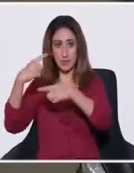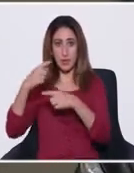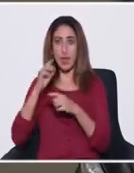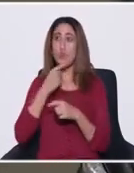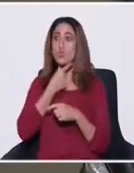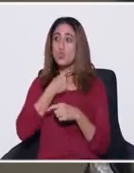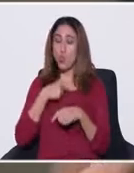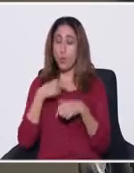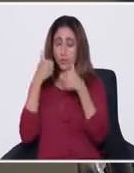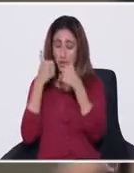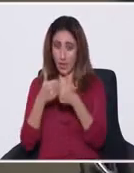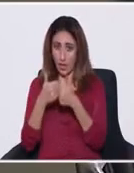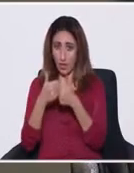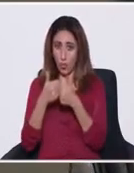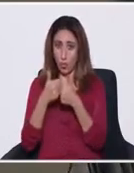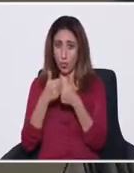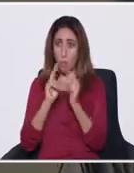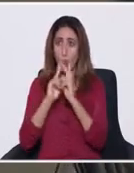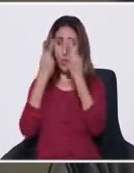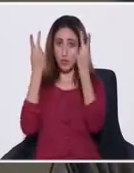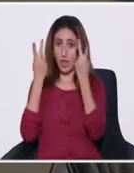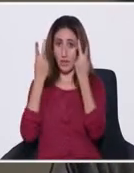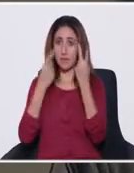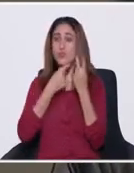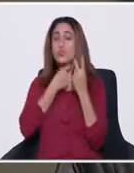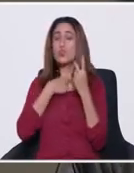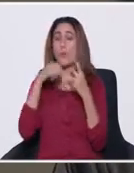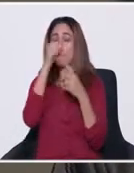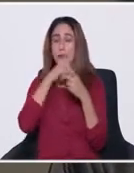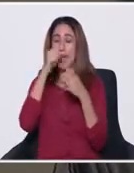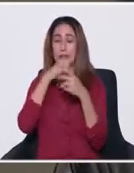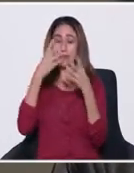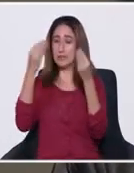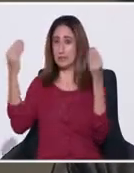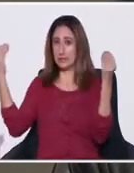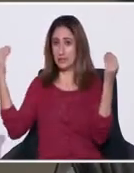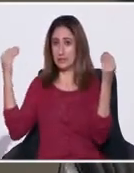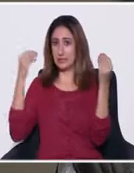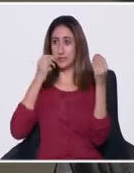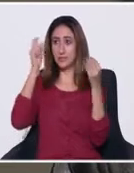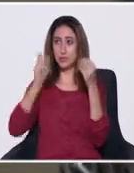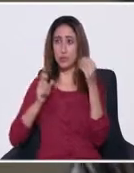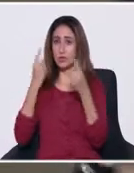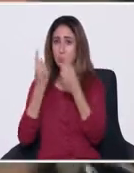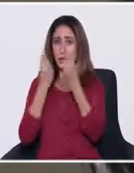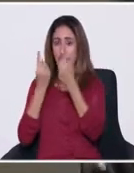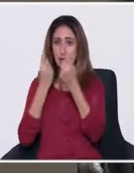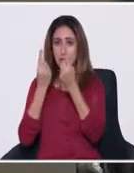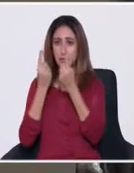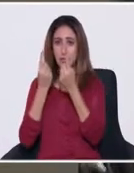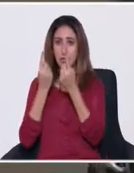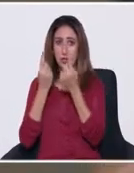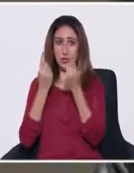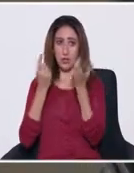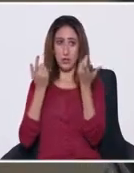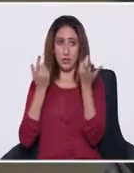موهبه غير عاديه، في ناس كتير بيغنوا في الناس الطبيعيه، في ناس بتغني، في ناس بتغني حلوه قوي،